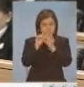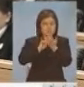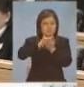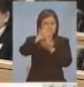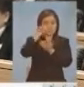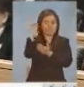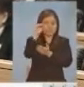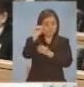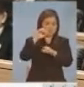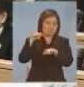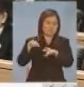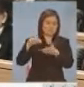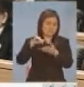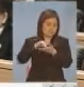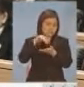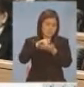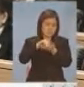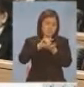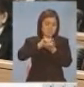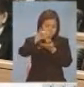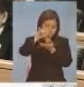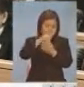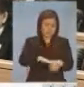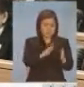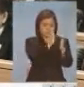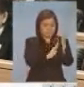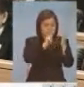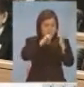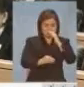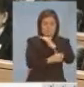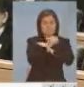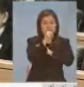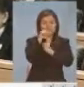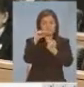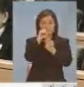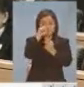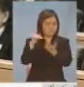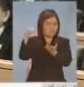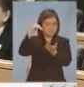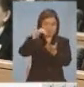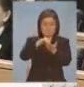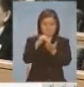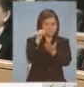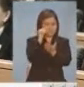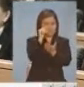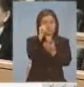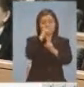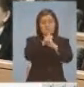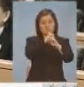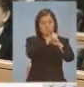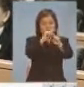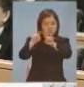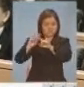งเทพมหานครของเราเนี่ยแหละค่ะแต่ประเทศไทยของเราได้เปรียบค่ะตรงที่อยู่ในจุดภูมิศาสตร์ที่ได้เปรียบกับประเทศเพื่อนบ้